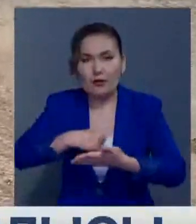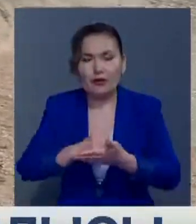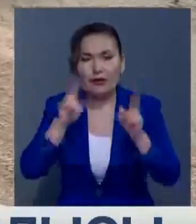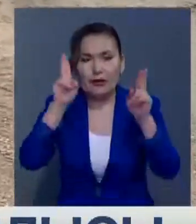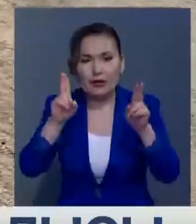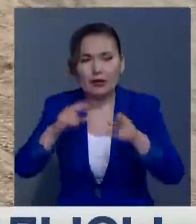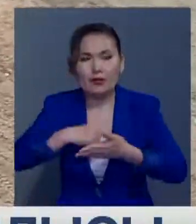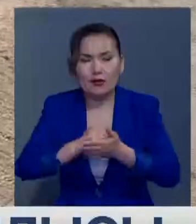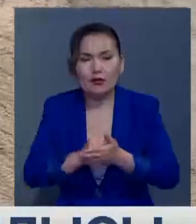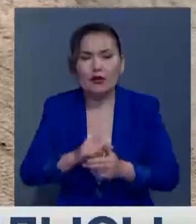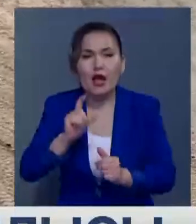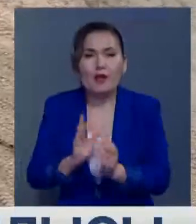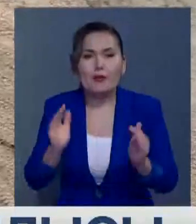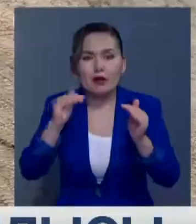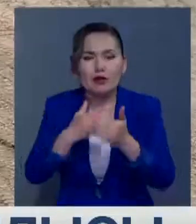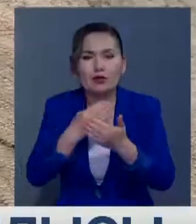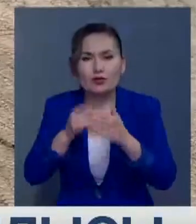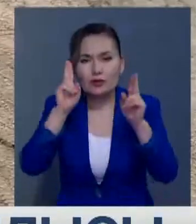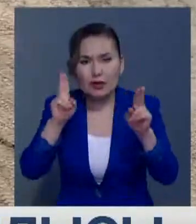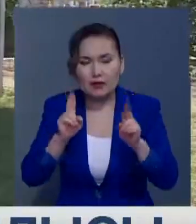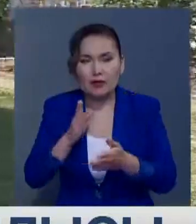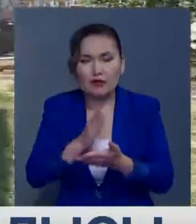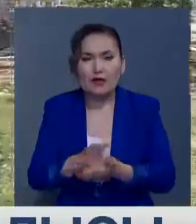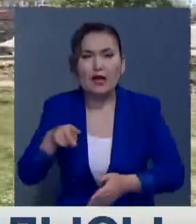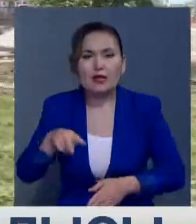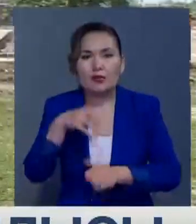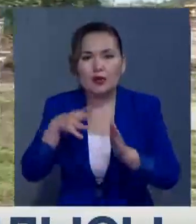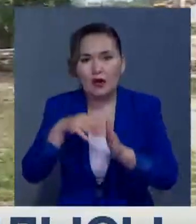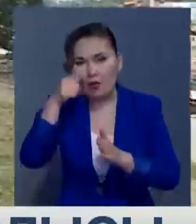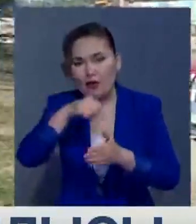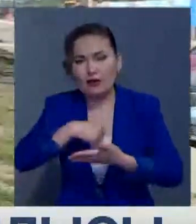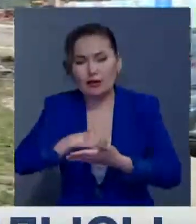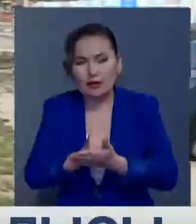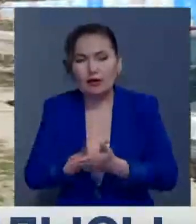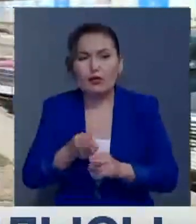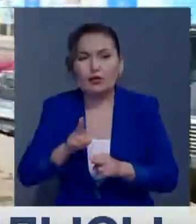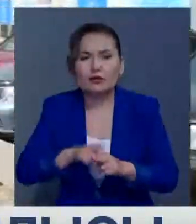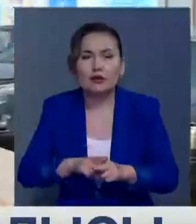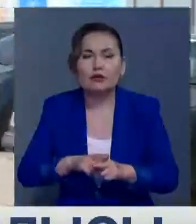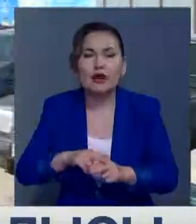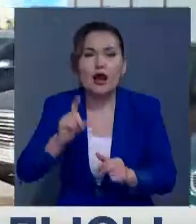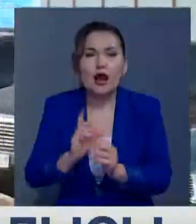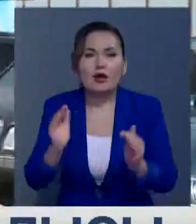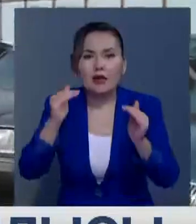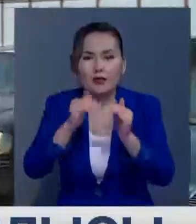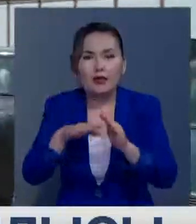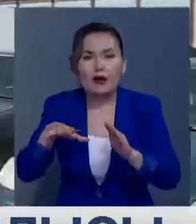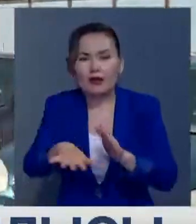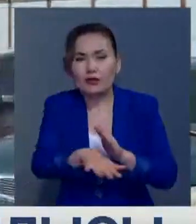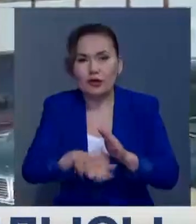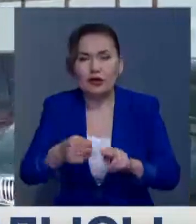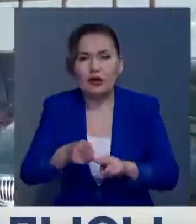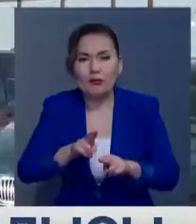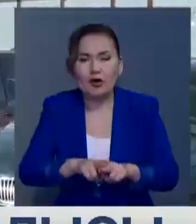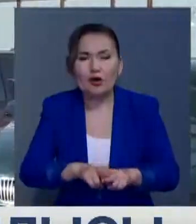ережеге сәйкес мешіт салудың өз тәртібі бар. 2019 жылы бекітілген талаптар бойынша ғимараттың сыйымдылығы аудан тұрғындарының